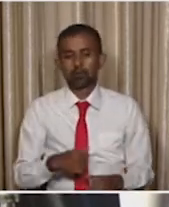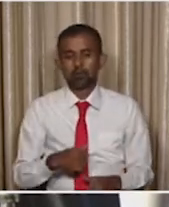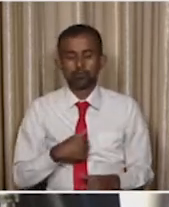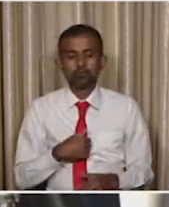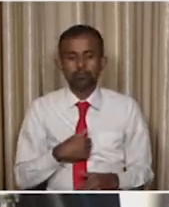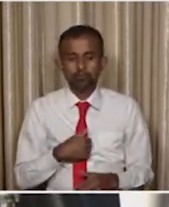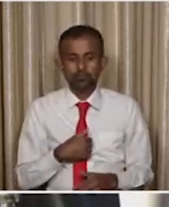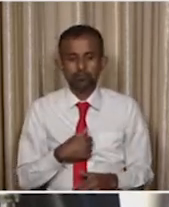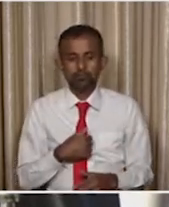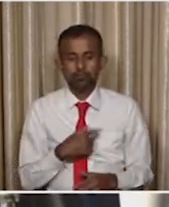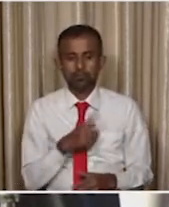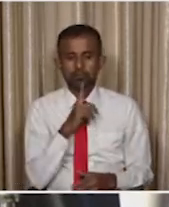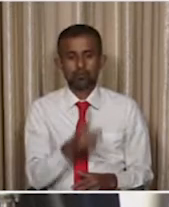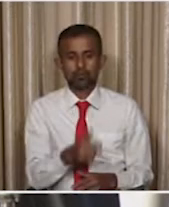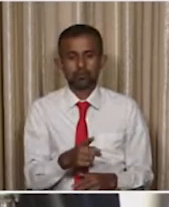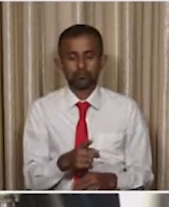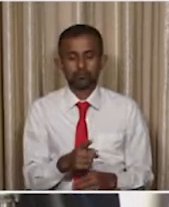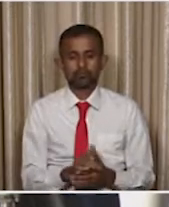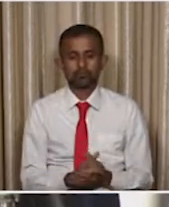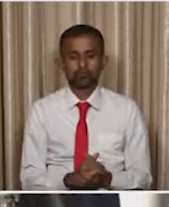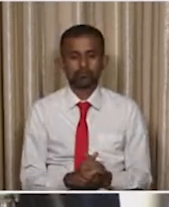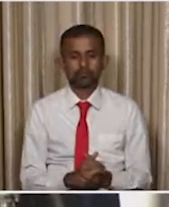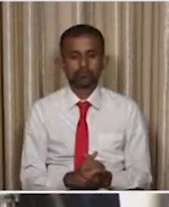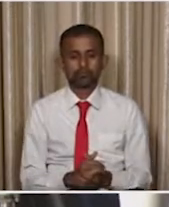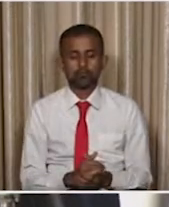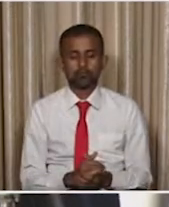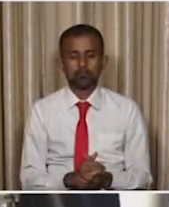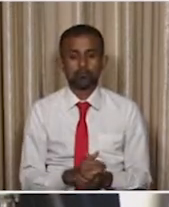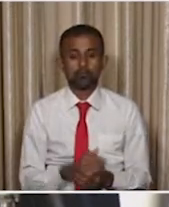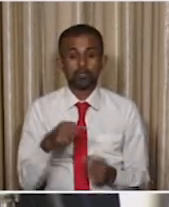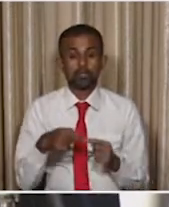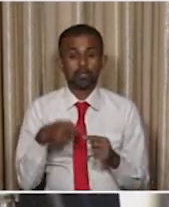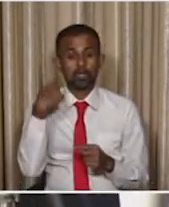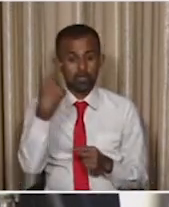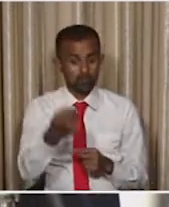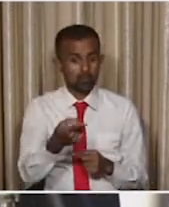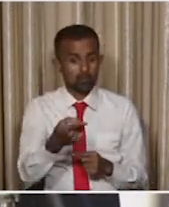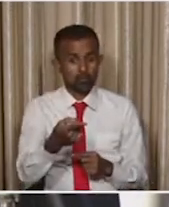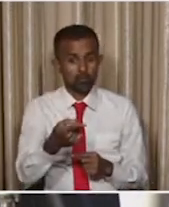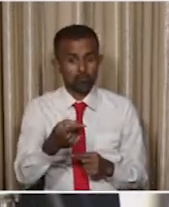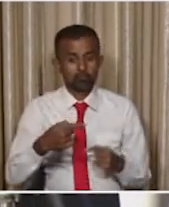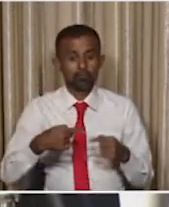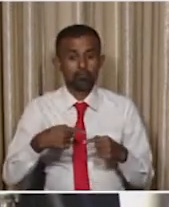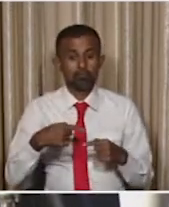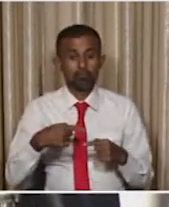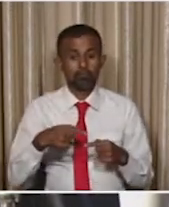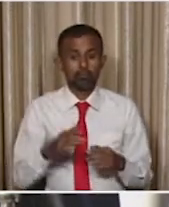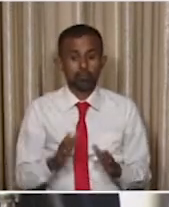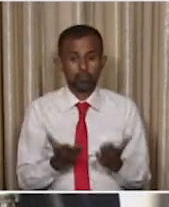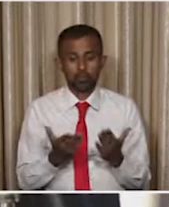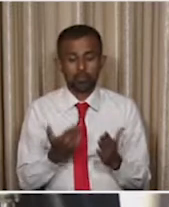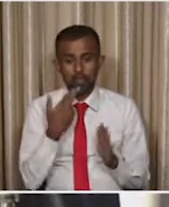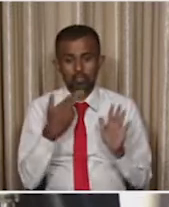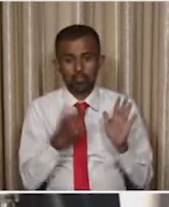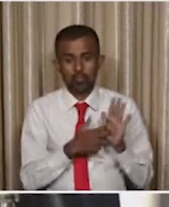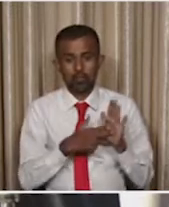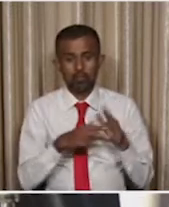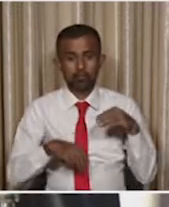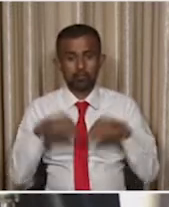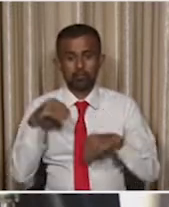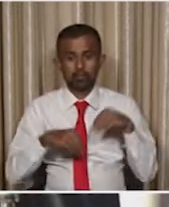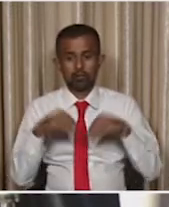நாங்கள் நாளை நடைபெற போகின்ற இந்த சவால் மூல வாக்களிப்பிலே ஒட்டுமொத்த தமிழ் தேசத்து அரச